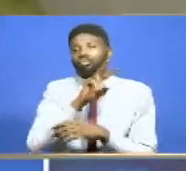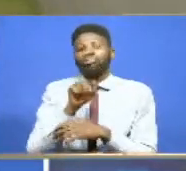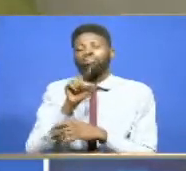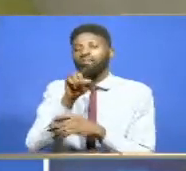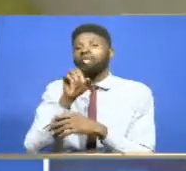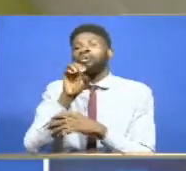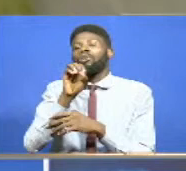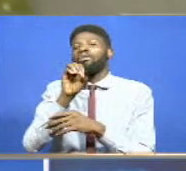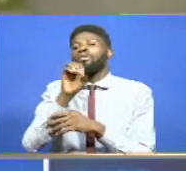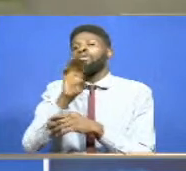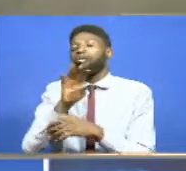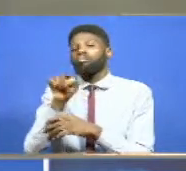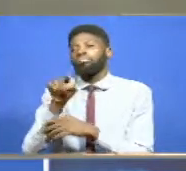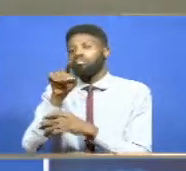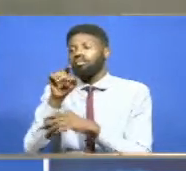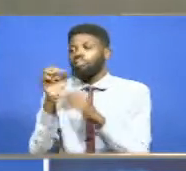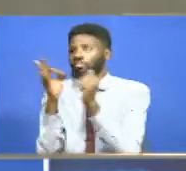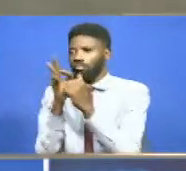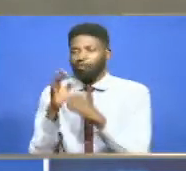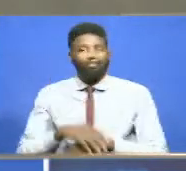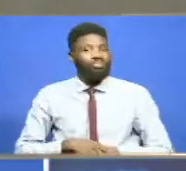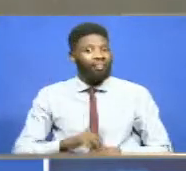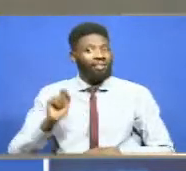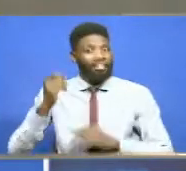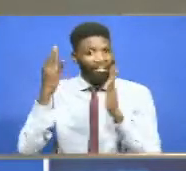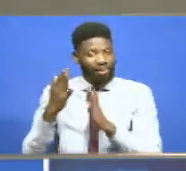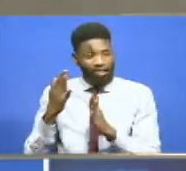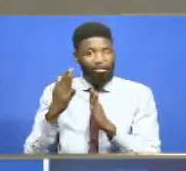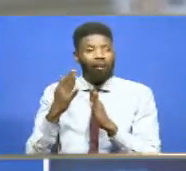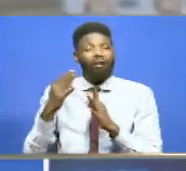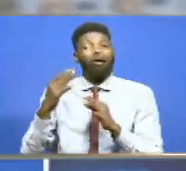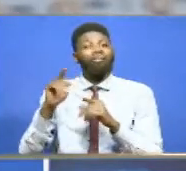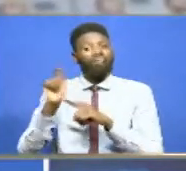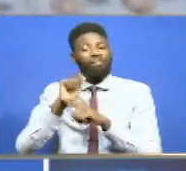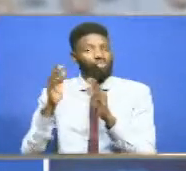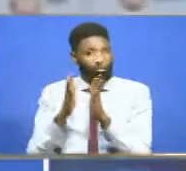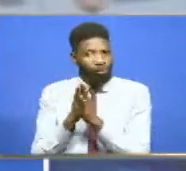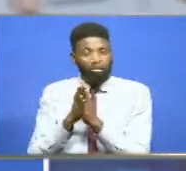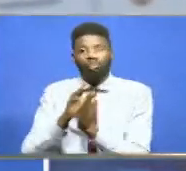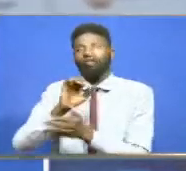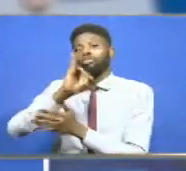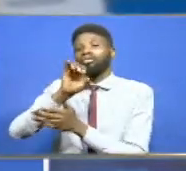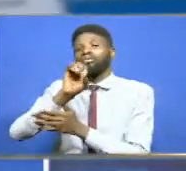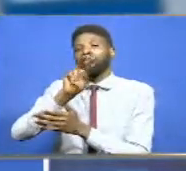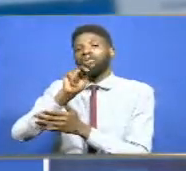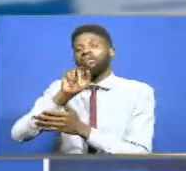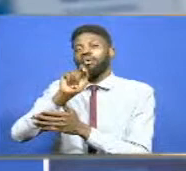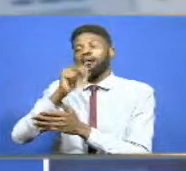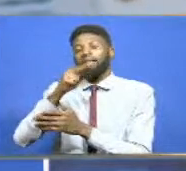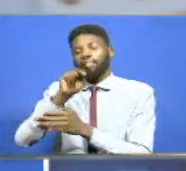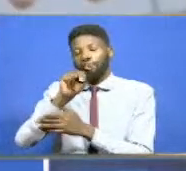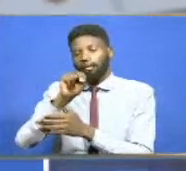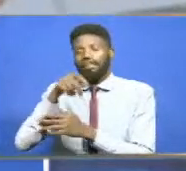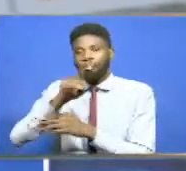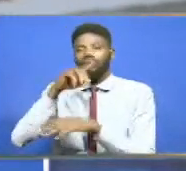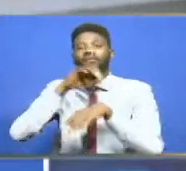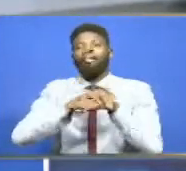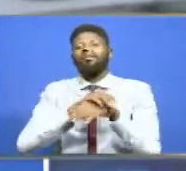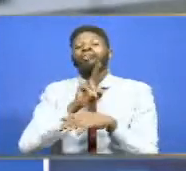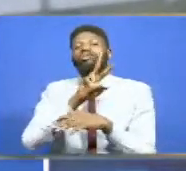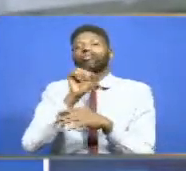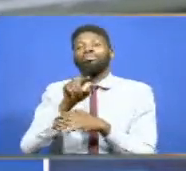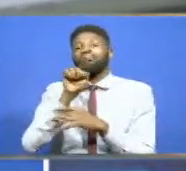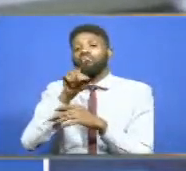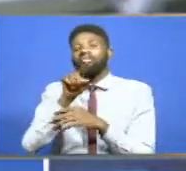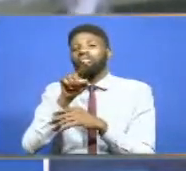30. Mkenya mwenzake na anayefanya mazoezi pamoja naye Jonathan Korira alimaliza katika nafasi ya pili kwa muda wa saa 2 dakika 6 na sekunde